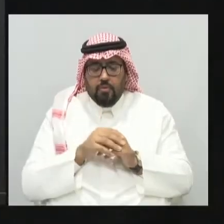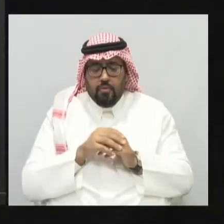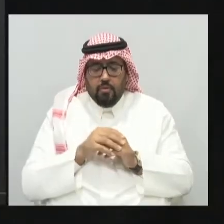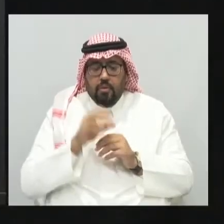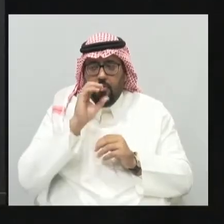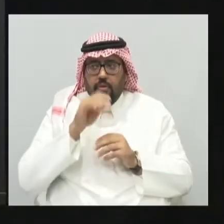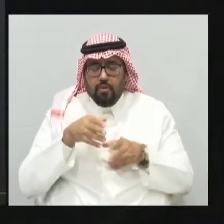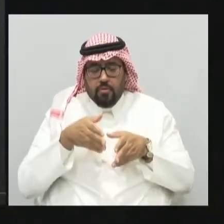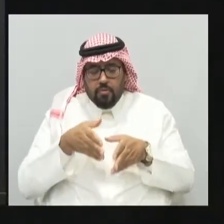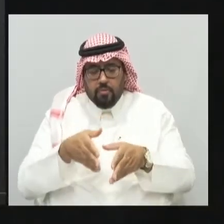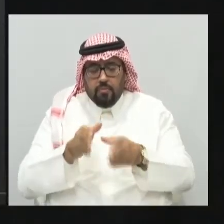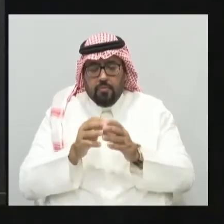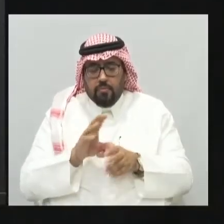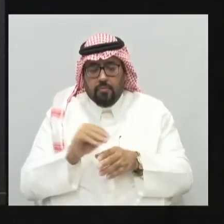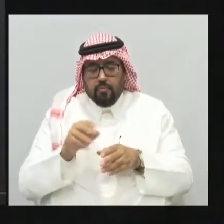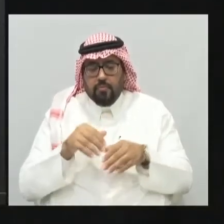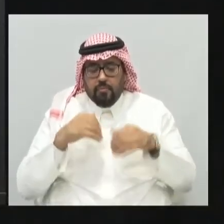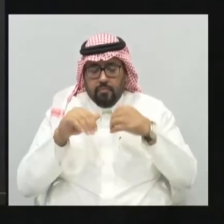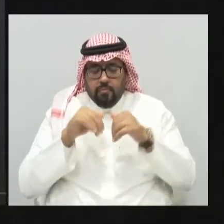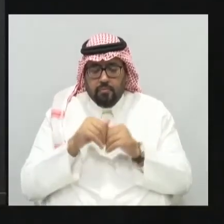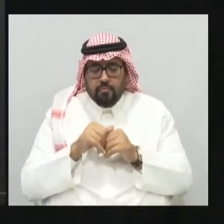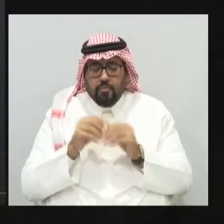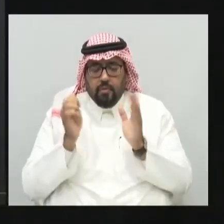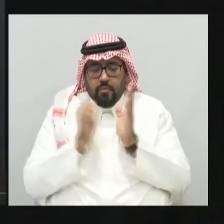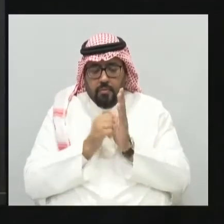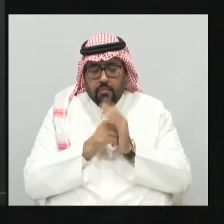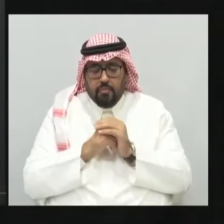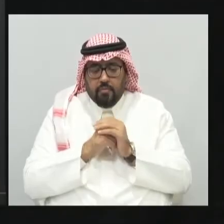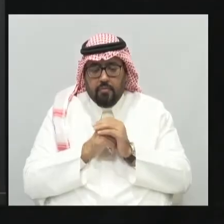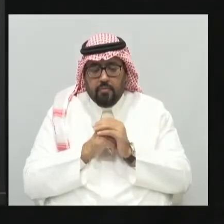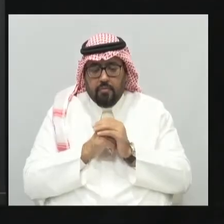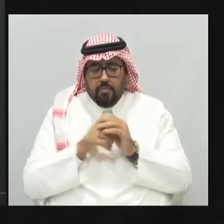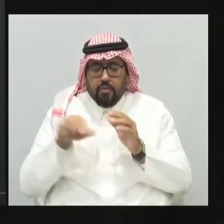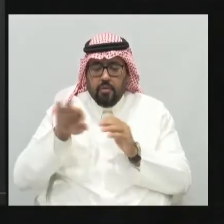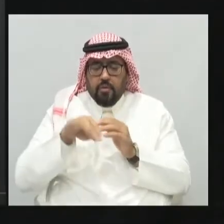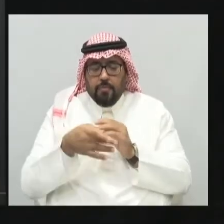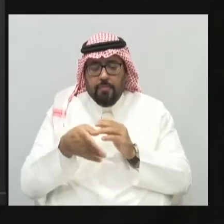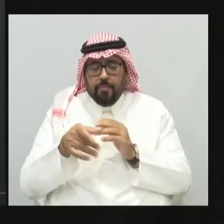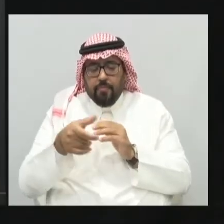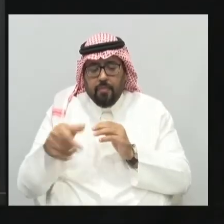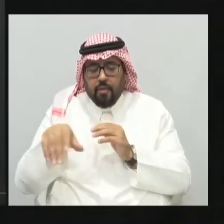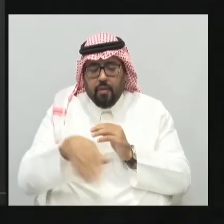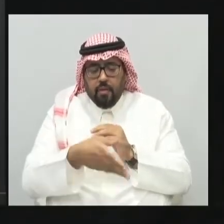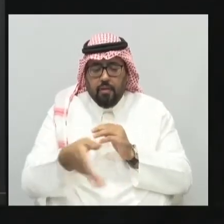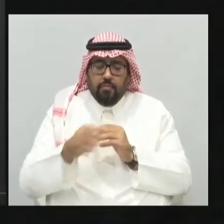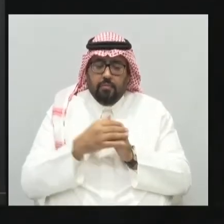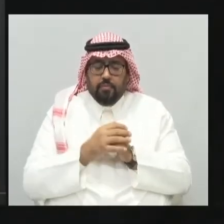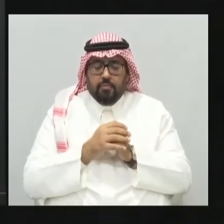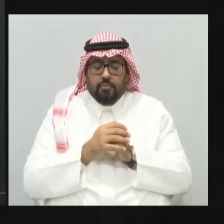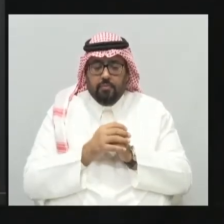الطريق مثل هذا بالبيت عندنا انسكب الماء على الطاوله يتحرك